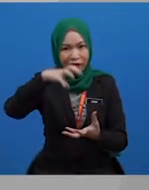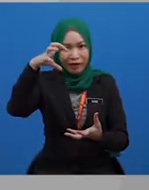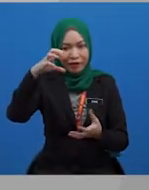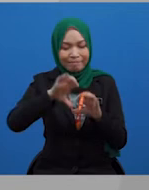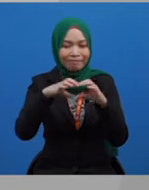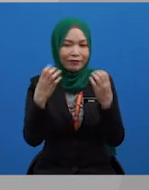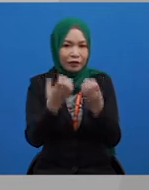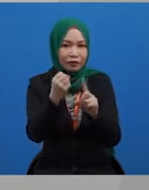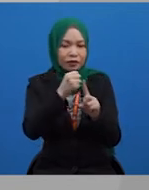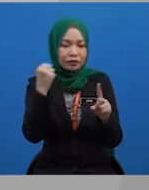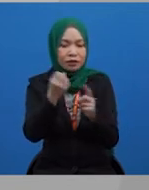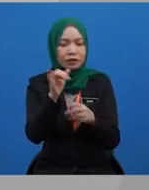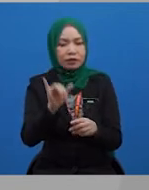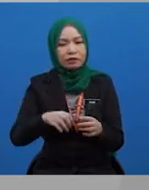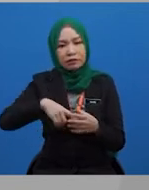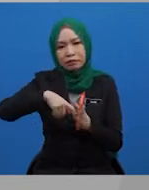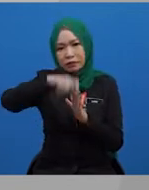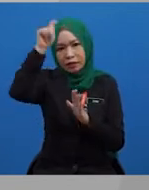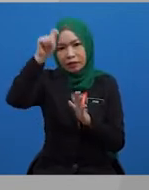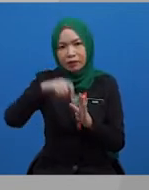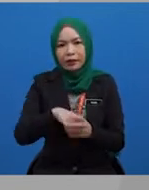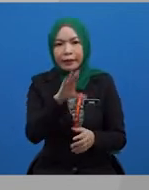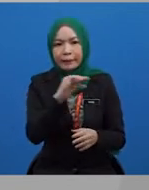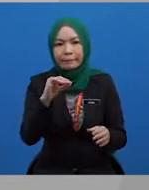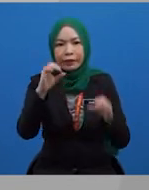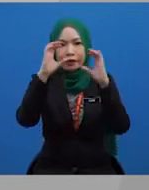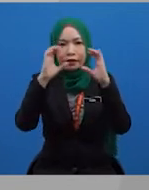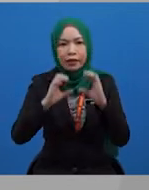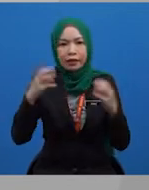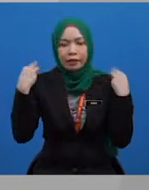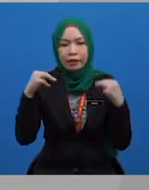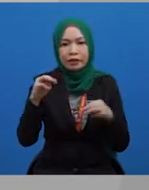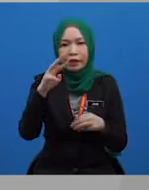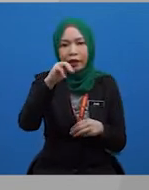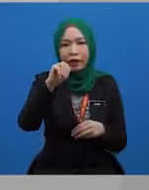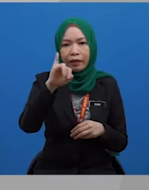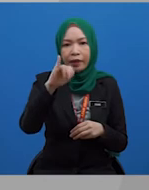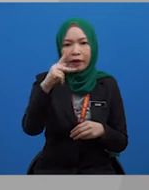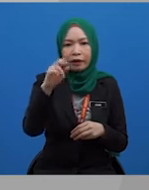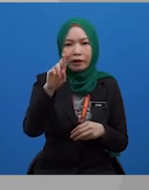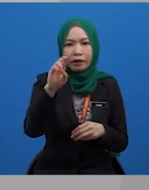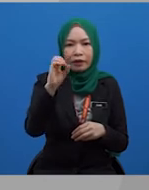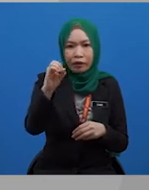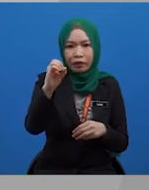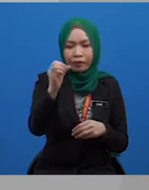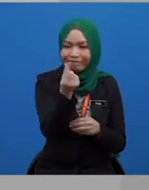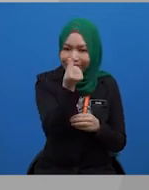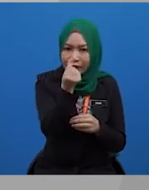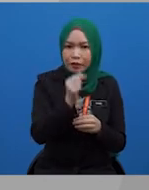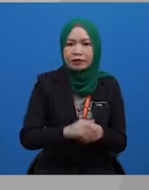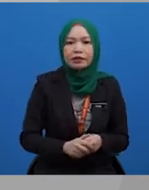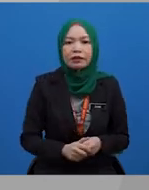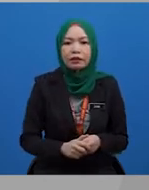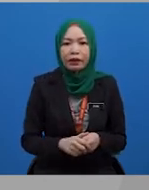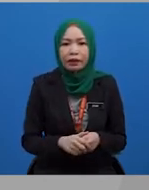Strategi yang seterusnya pula adalah strategi pemasaran mikro yang bermaksud kecil. Pemasar akan menyasar pasaran ini